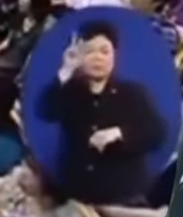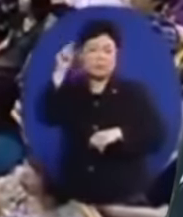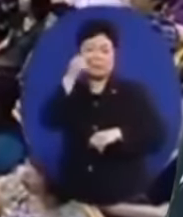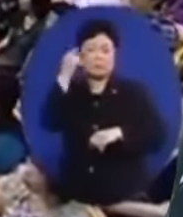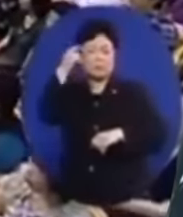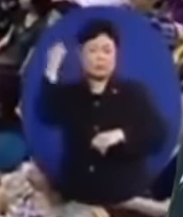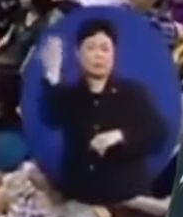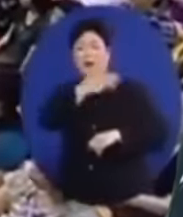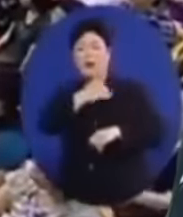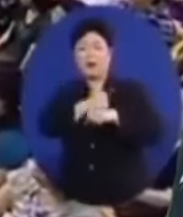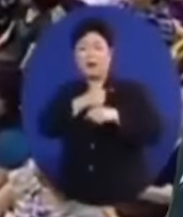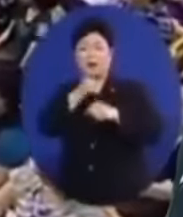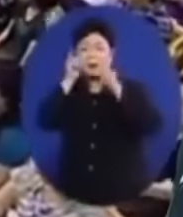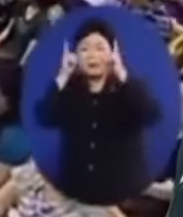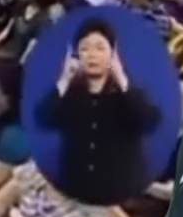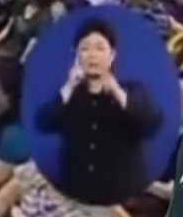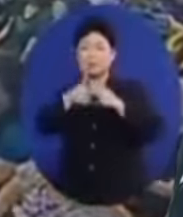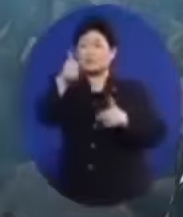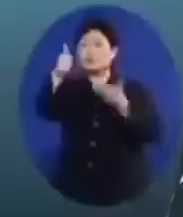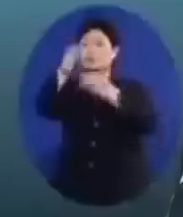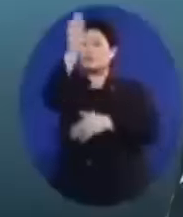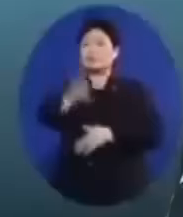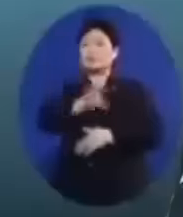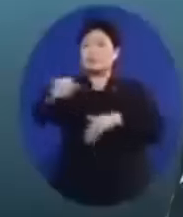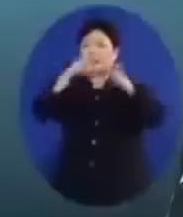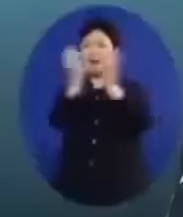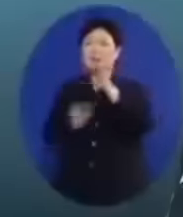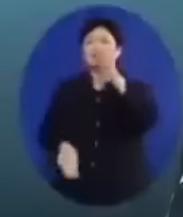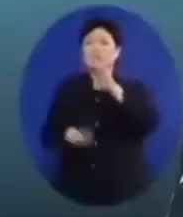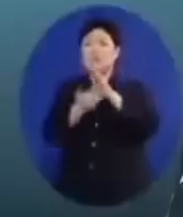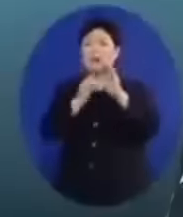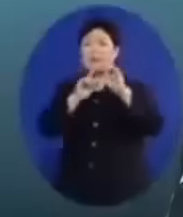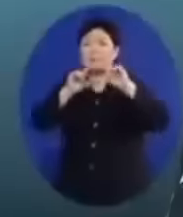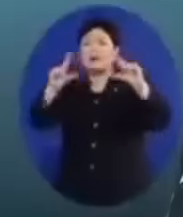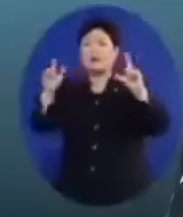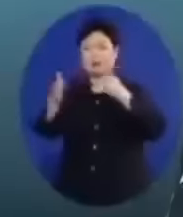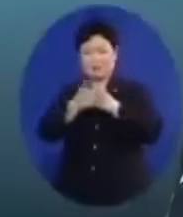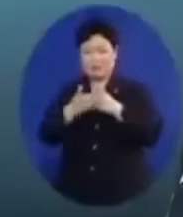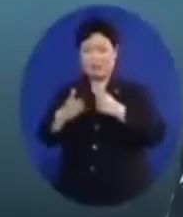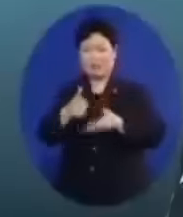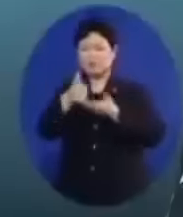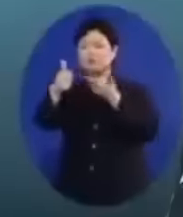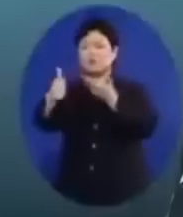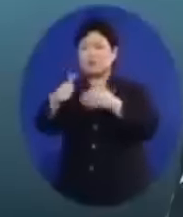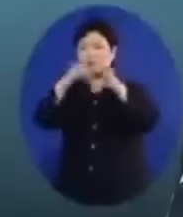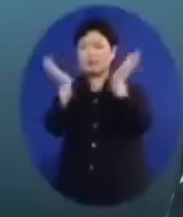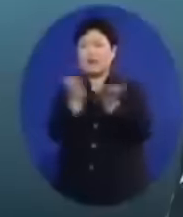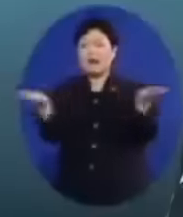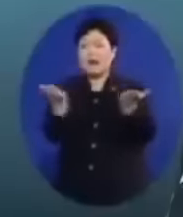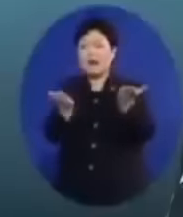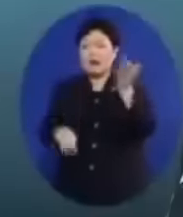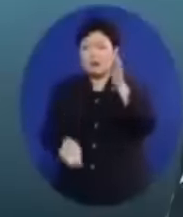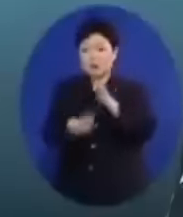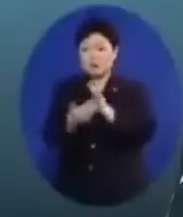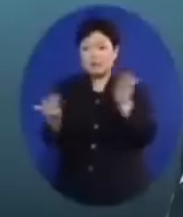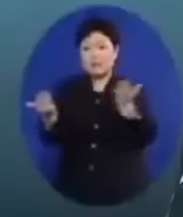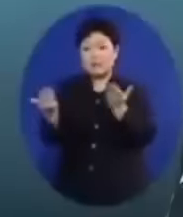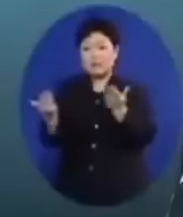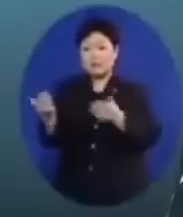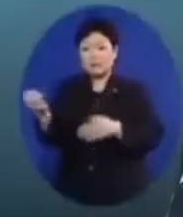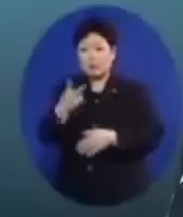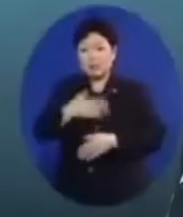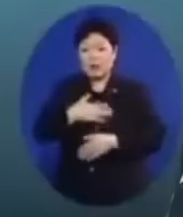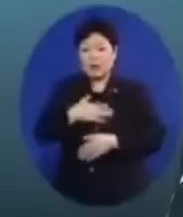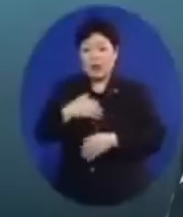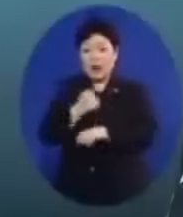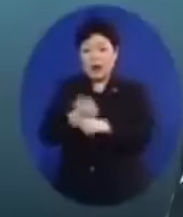깨달음이 왔습니다. 예수님께서 십자가에서 내가 다 이루었다 말씀하셨으니 주님께서 다 이루은 일은 내가 또